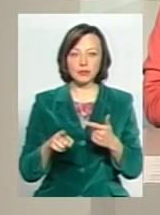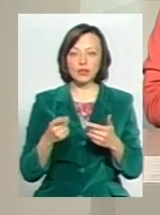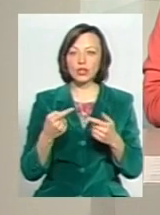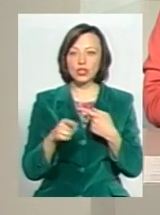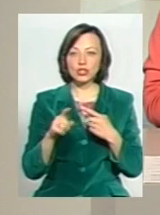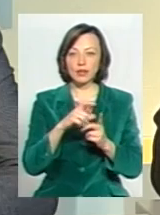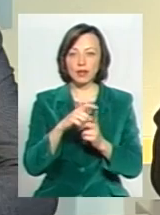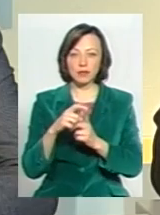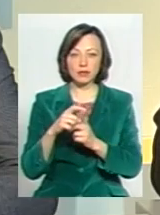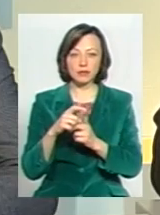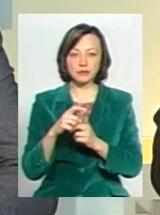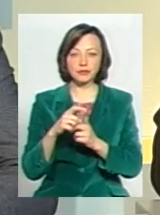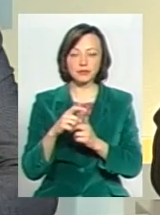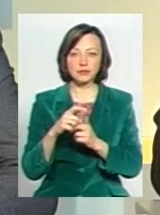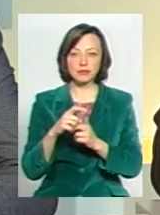інший термін?